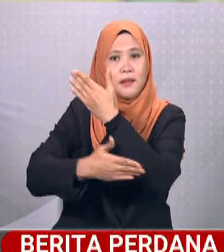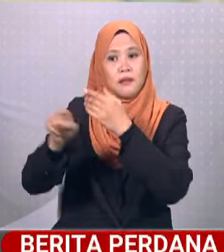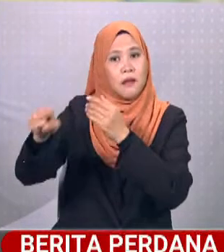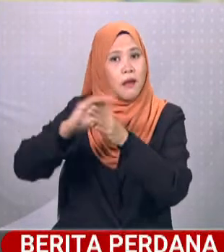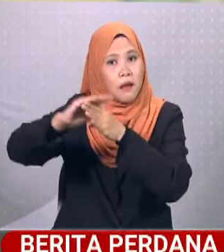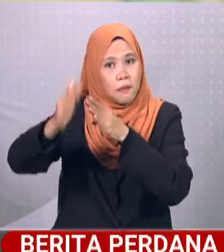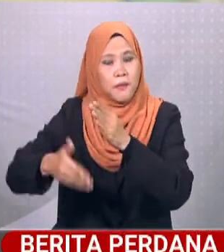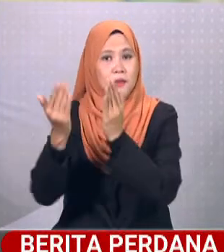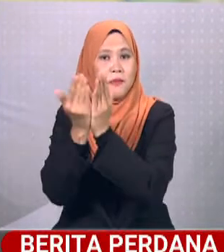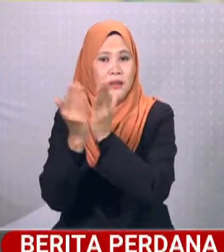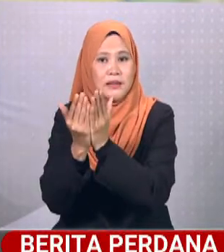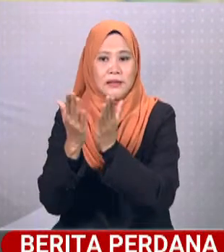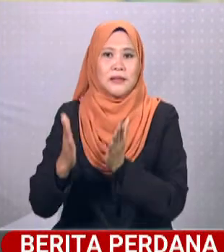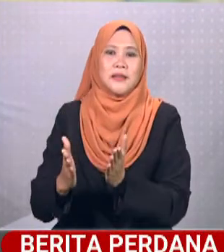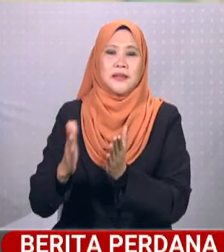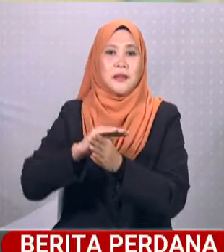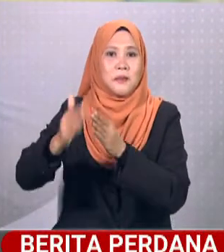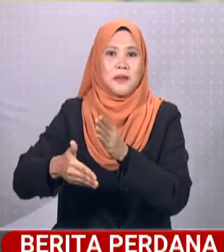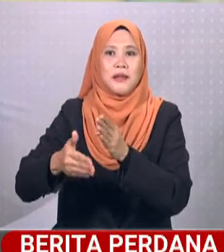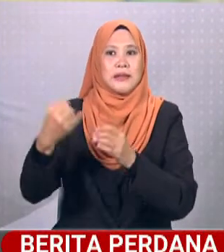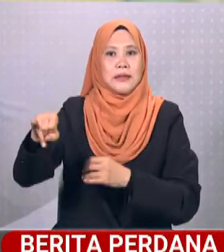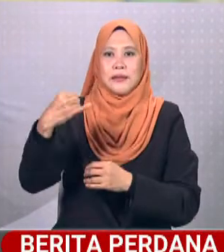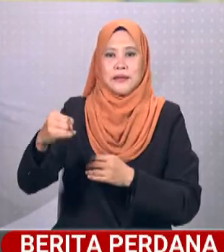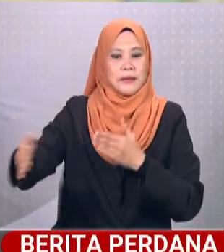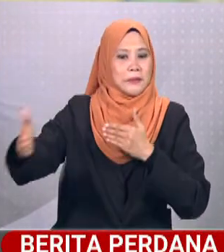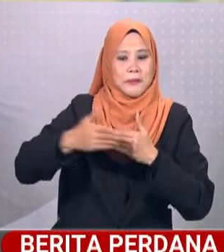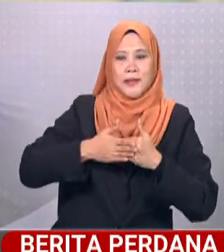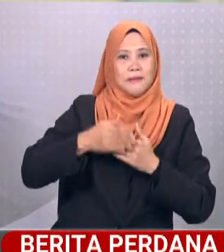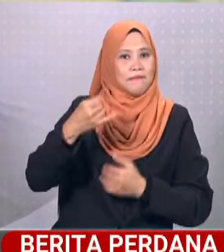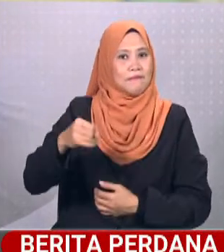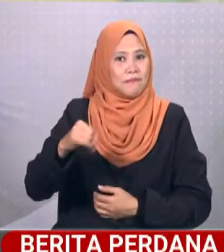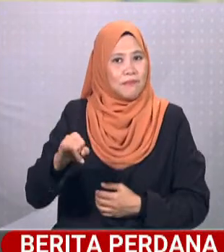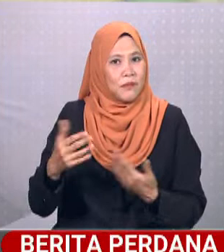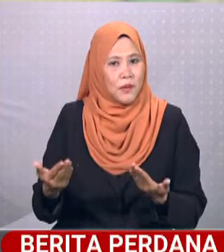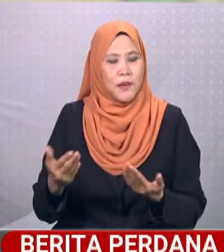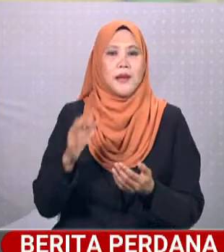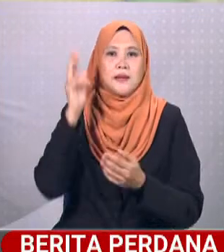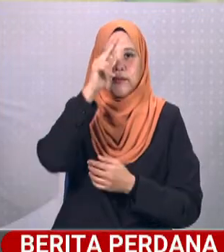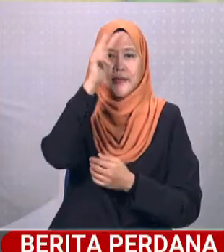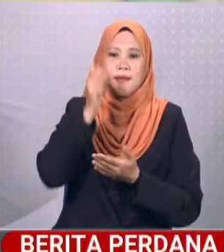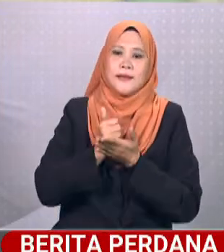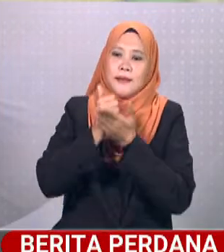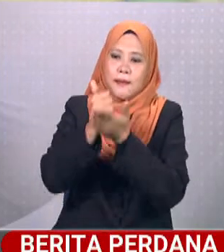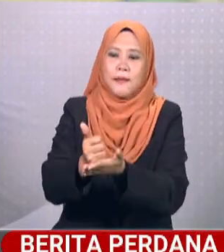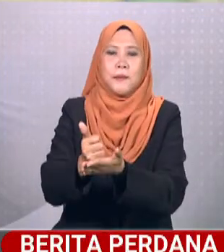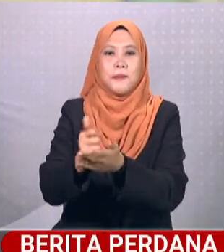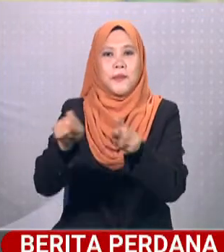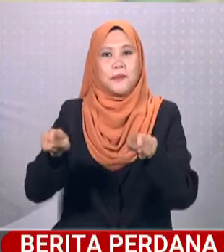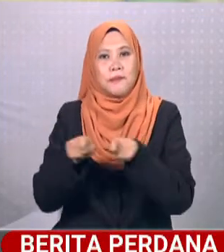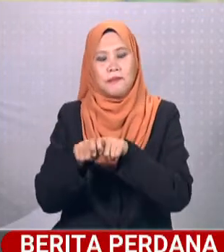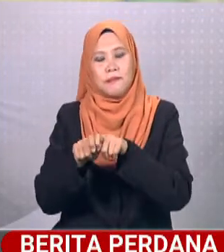tidak mampu untuk pulang dan tidak boleh pulang, iaitu akan membantu dari segi tempat tinggal